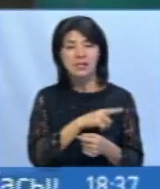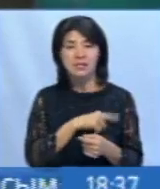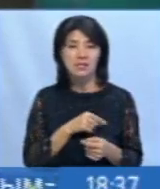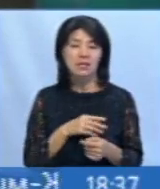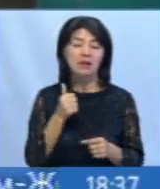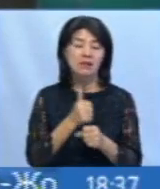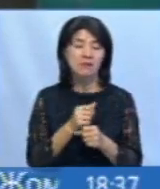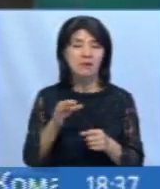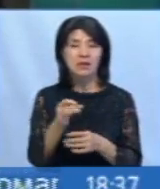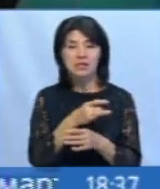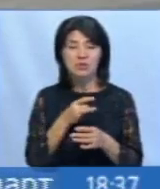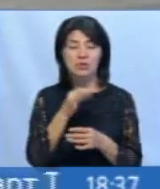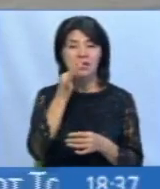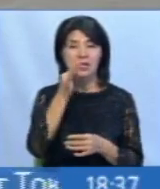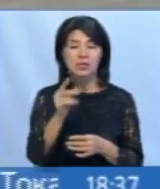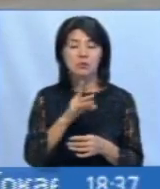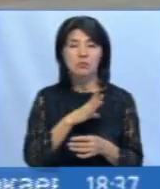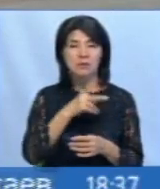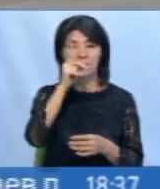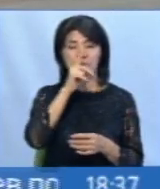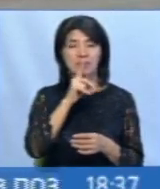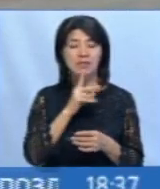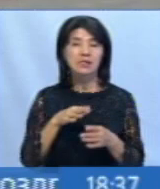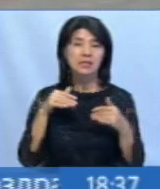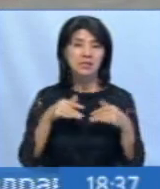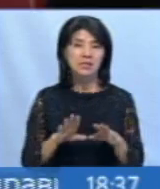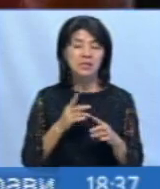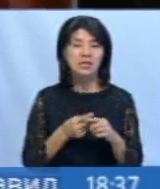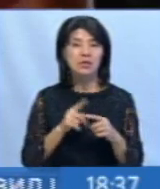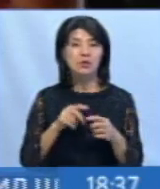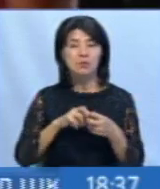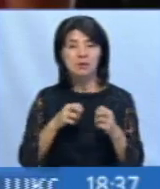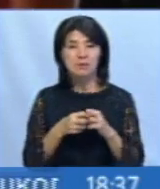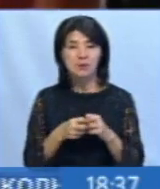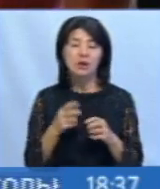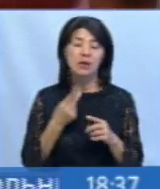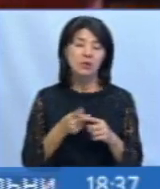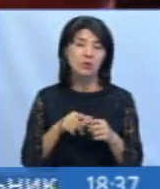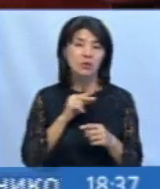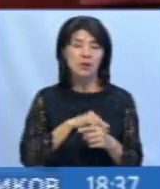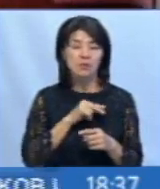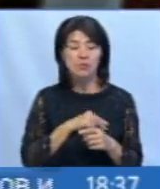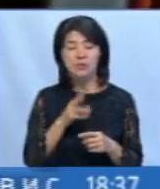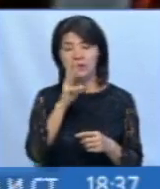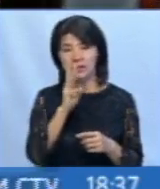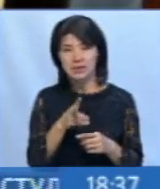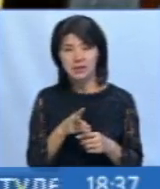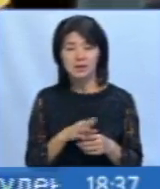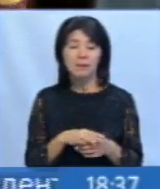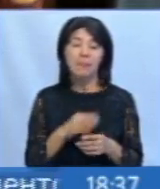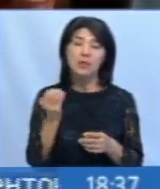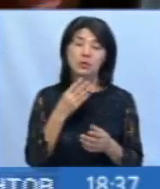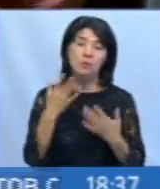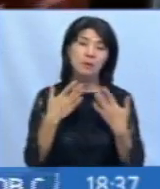решить проблему в месячный срок. В Железнике Абылка Ирскаков посетил придорожный комплекс ИП «Кукузов», который работает уже третий год, и пообщался с работниками колбасного цеха